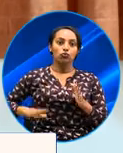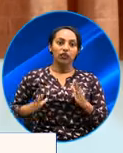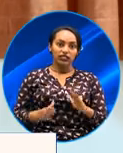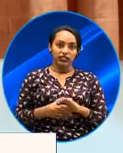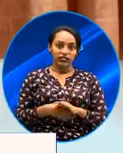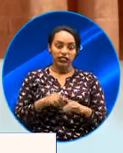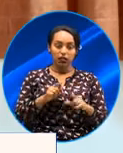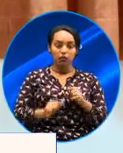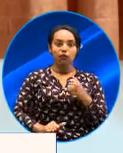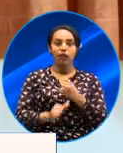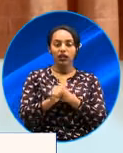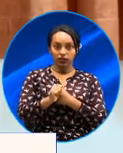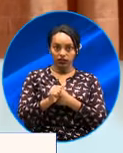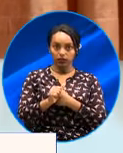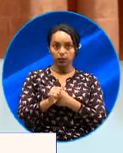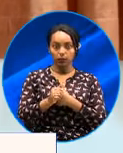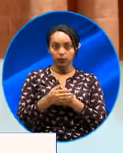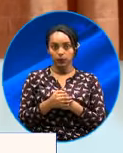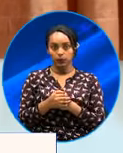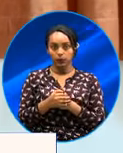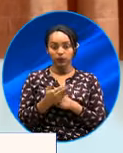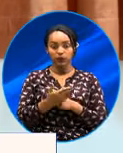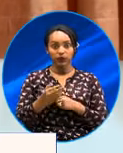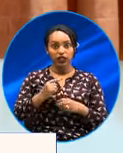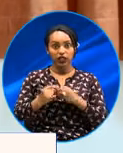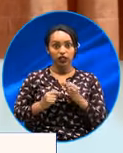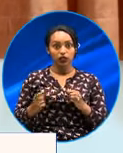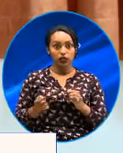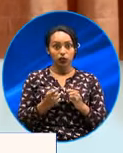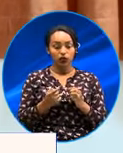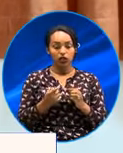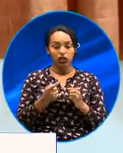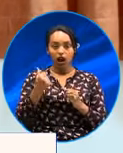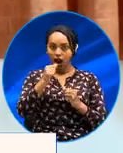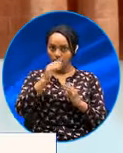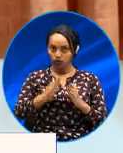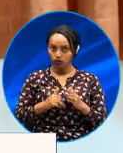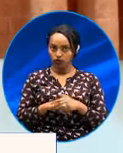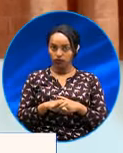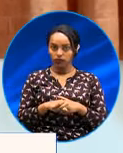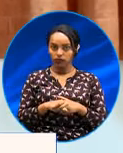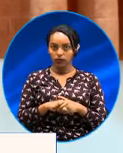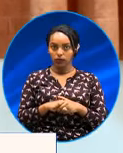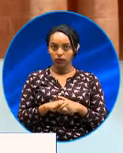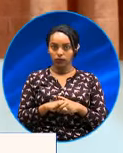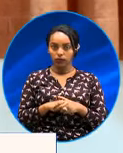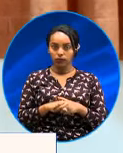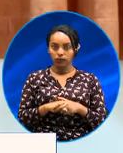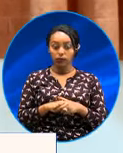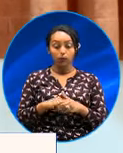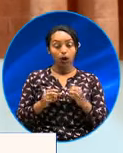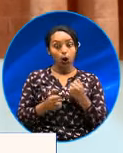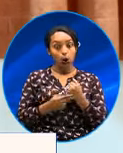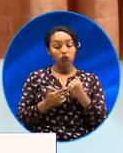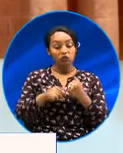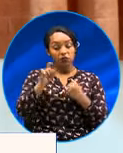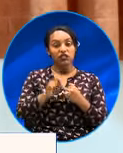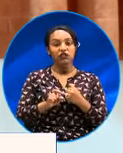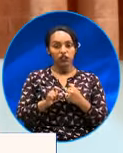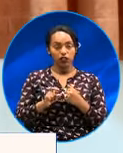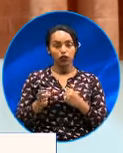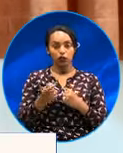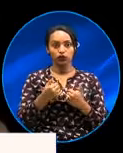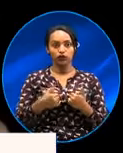ጉበትን የሚያጠቃ ነገር ስለሆነ ከአልኮል መቆጠብ